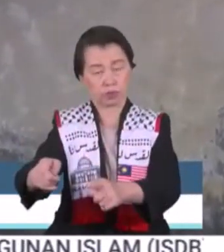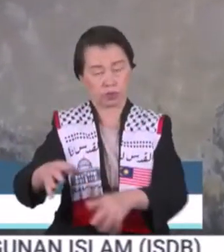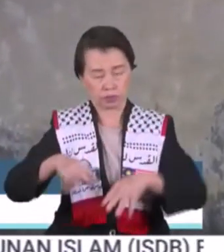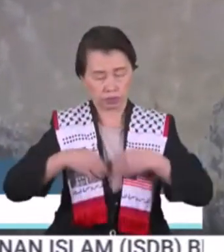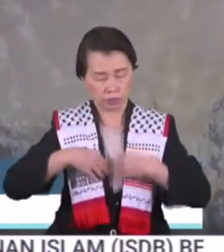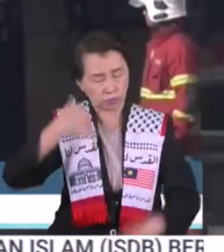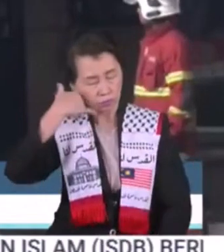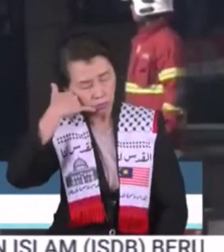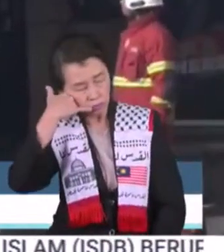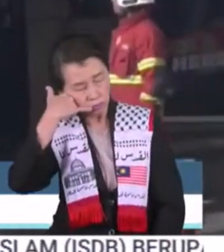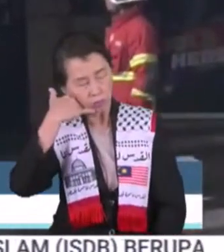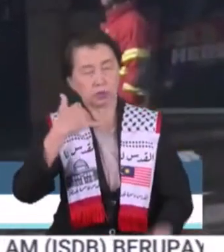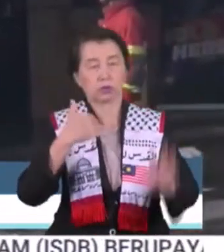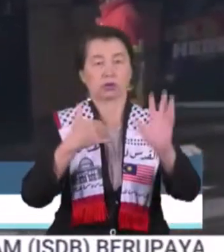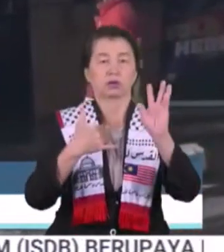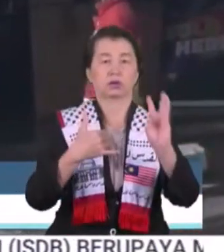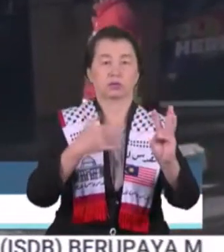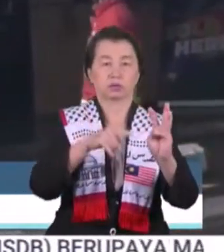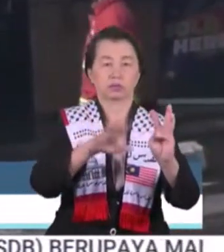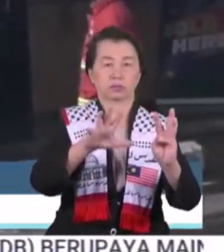pukul 6.58 pagi.